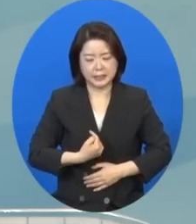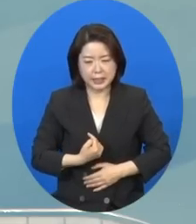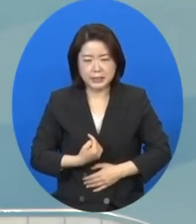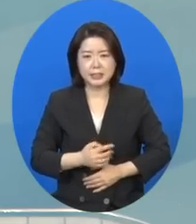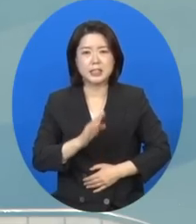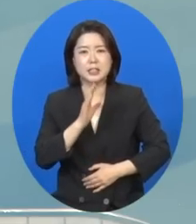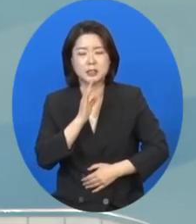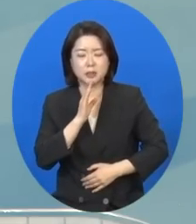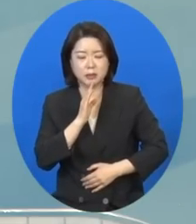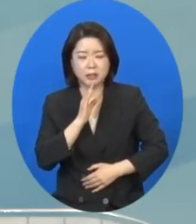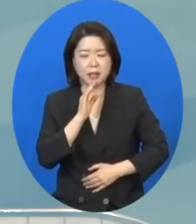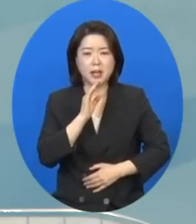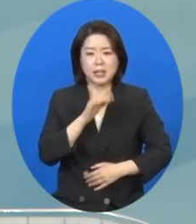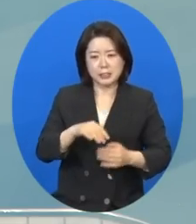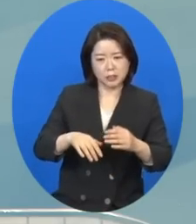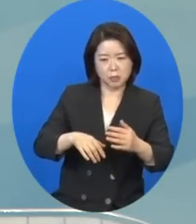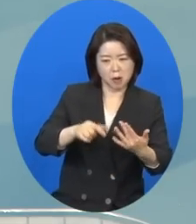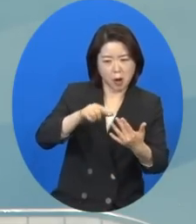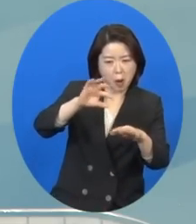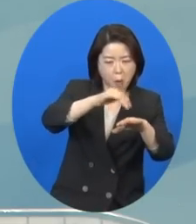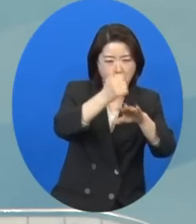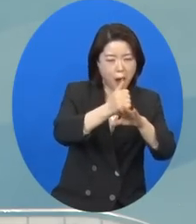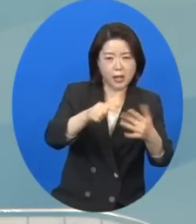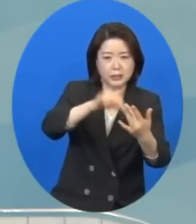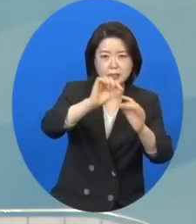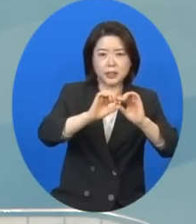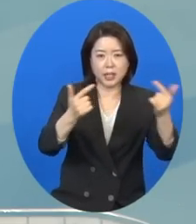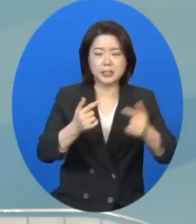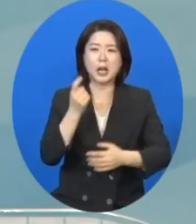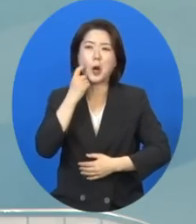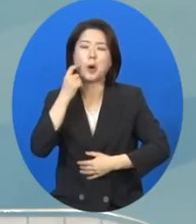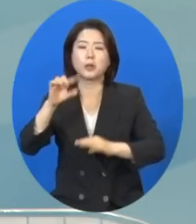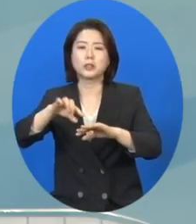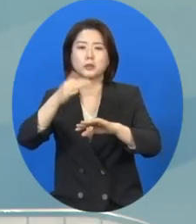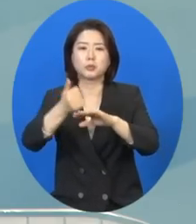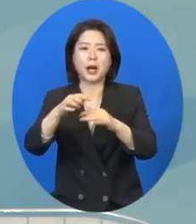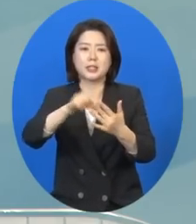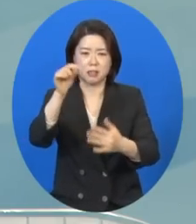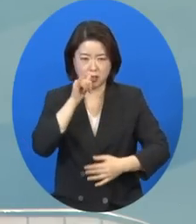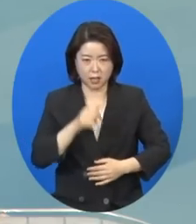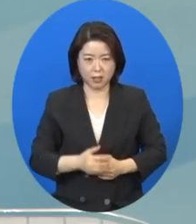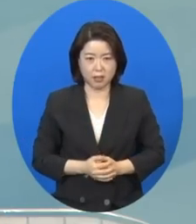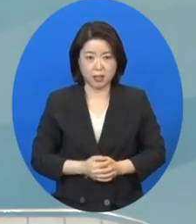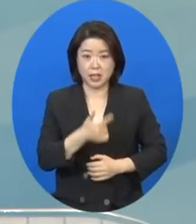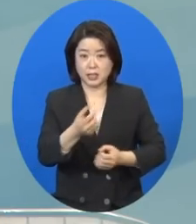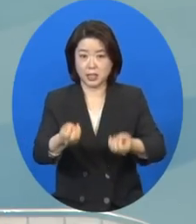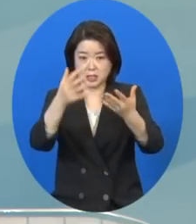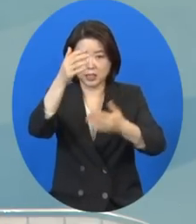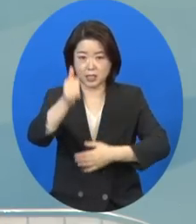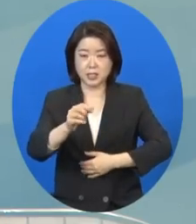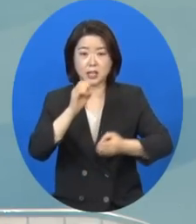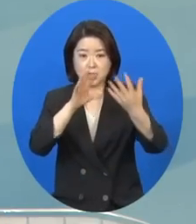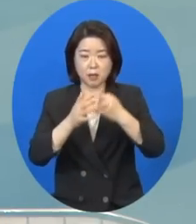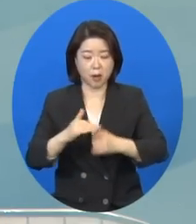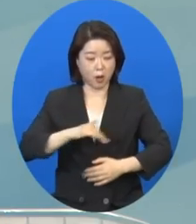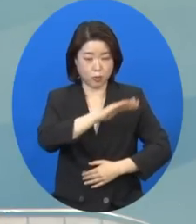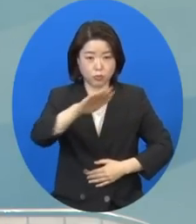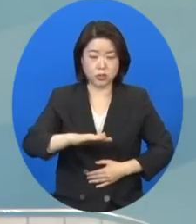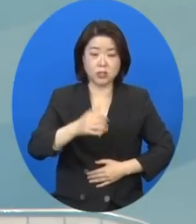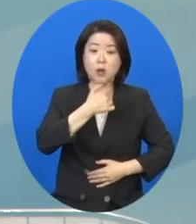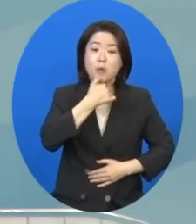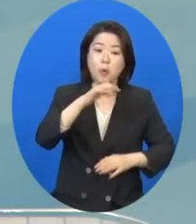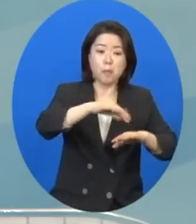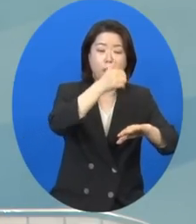않고 거짓된 가짜 왕을 택합니다 15절에 보면 대제사장들이 대답하였다 우리에게는 황제폐와